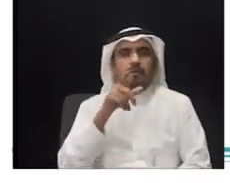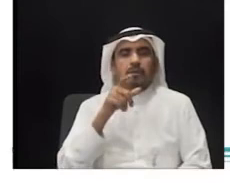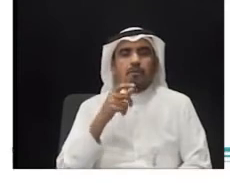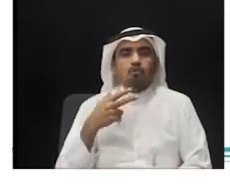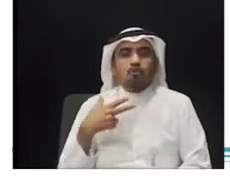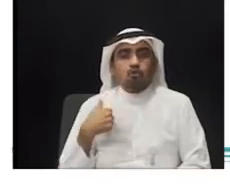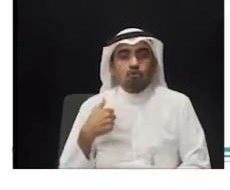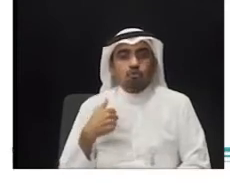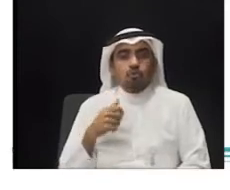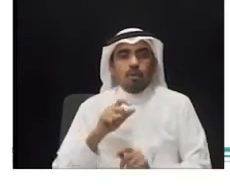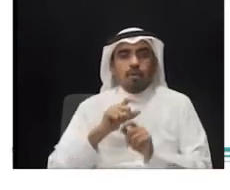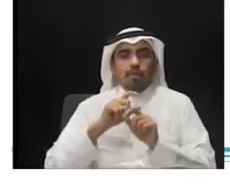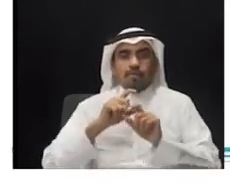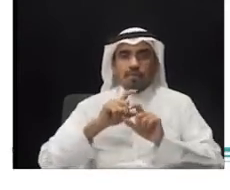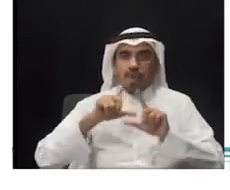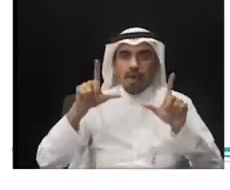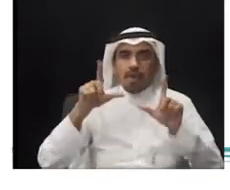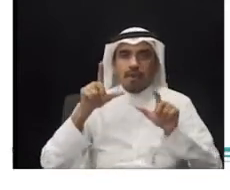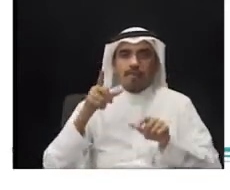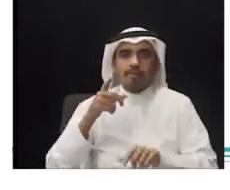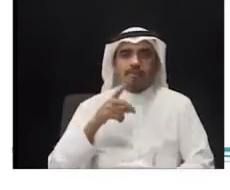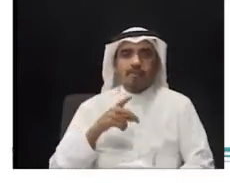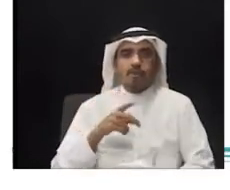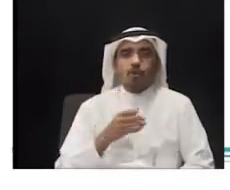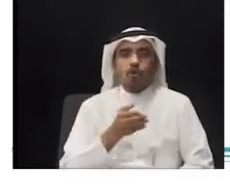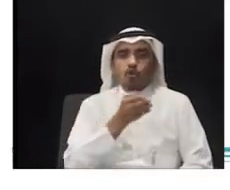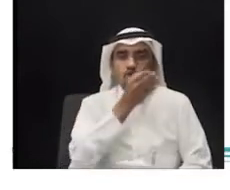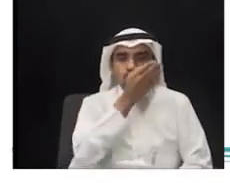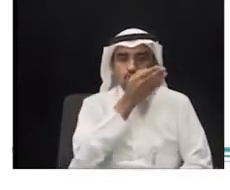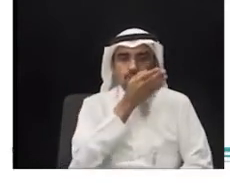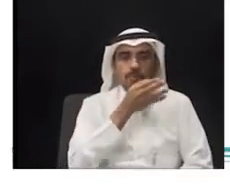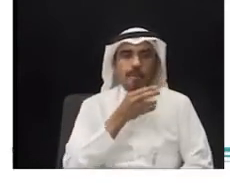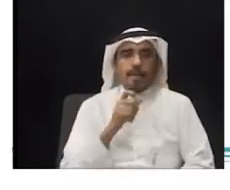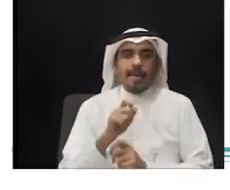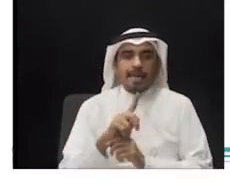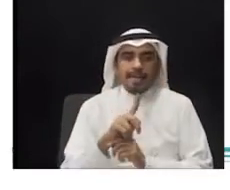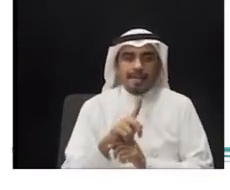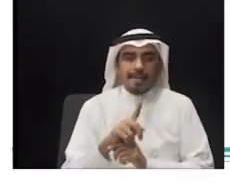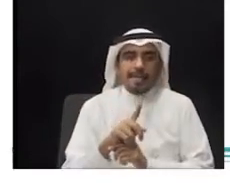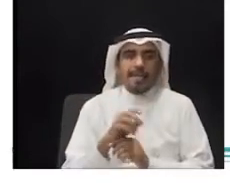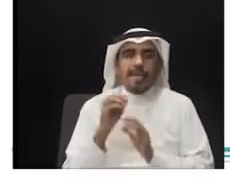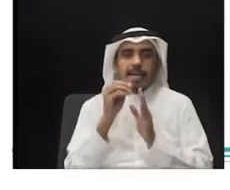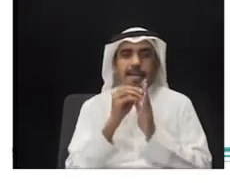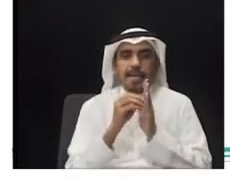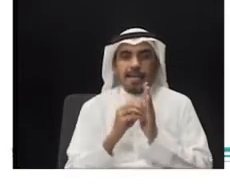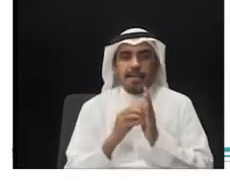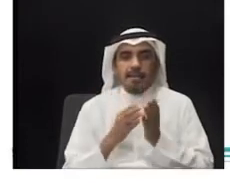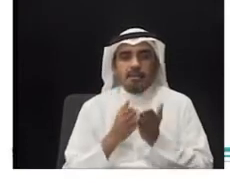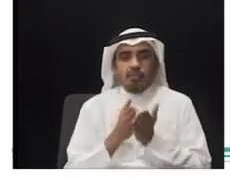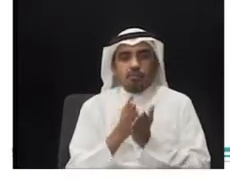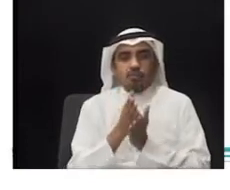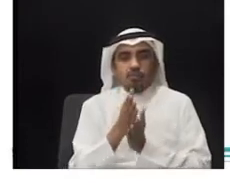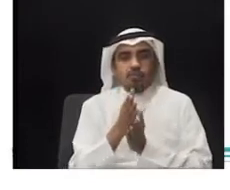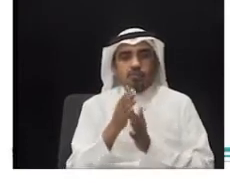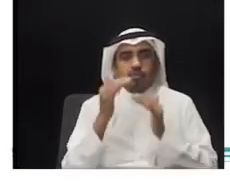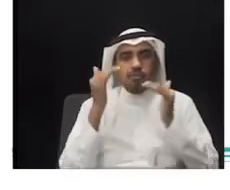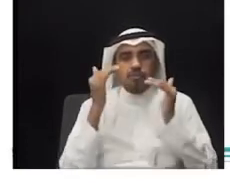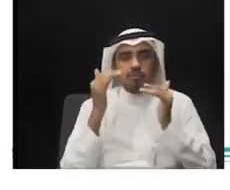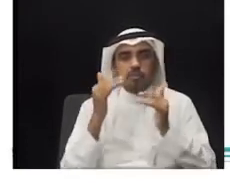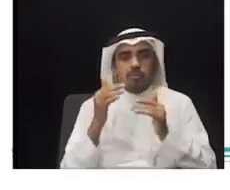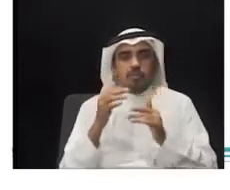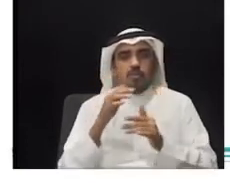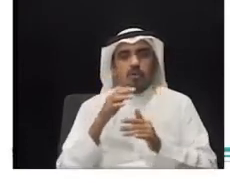إليه الأرض جاء اسما ظاهرا، وكذلك الشرب، غازين، العناصر،